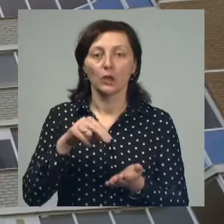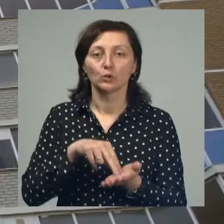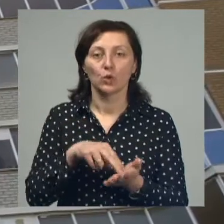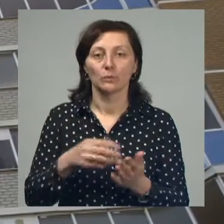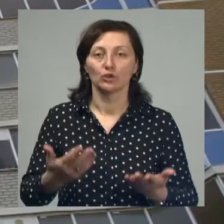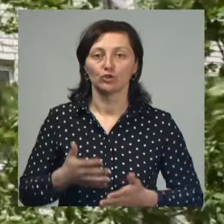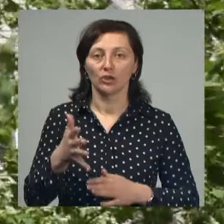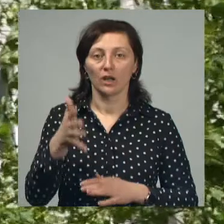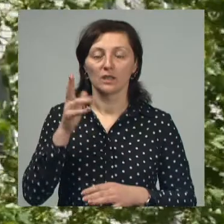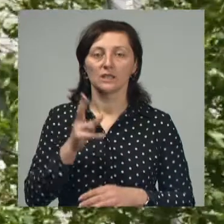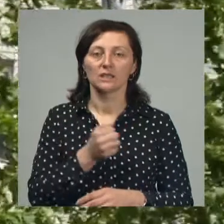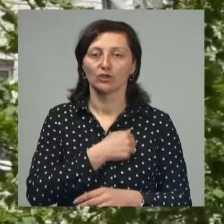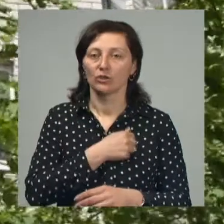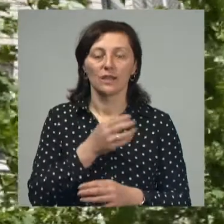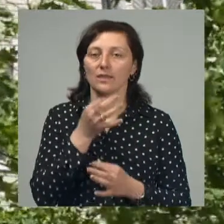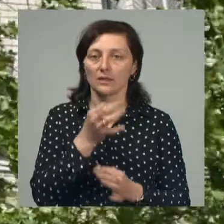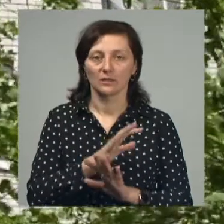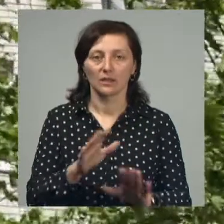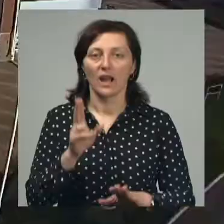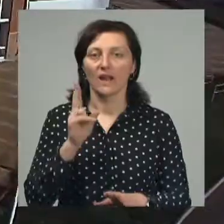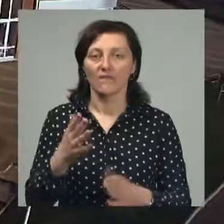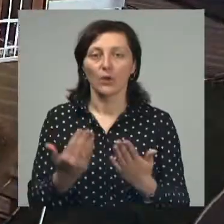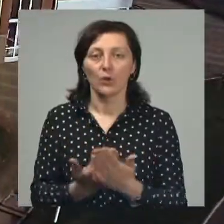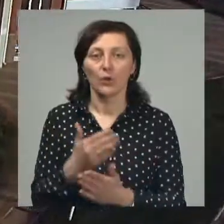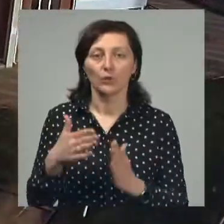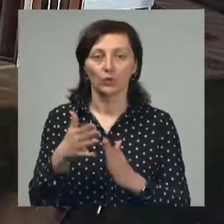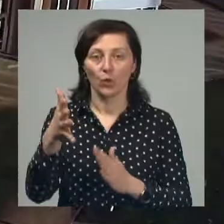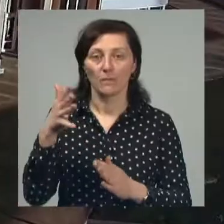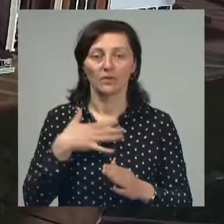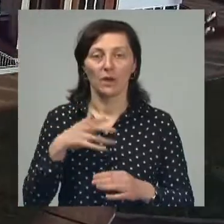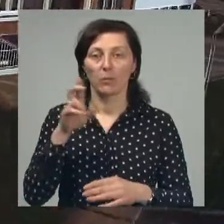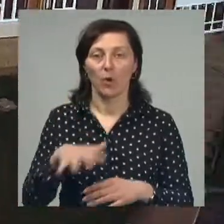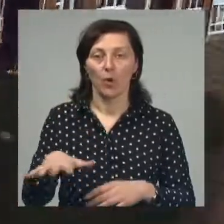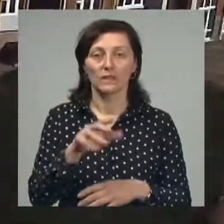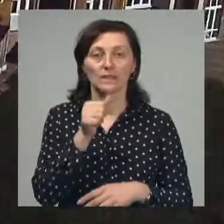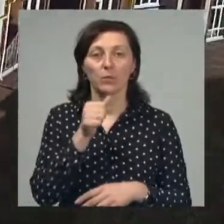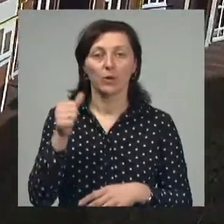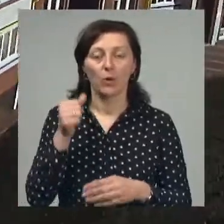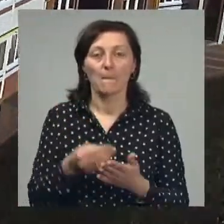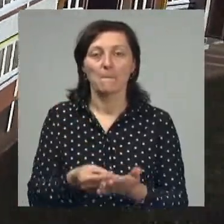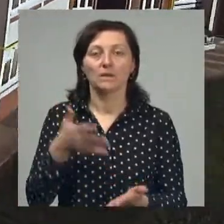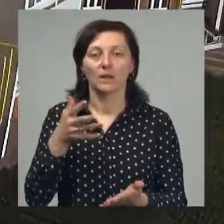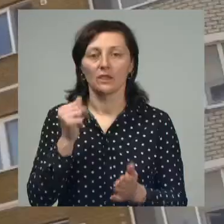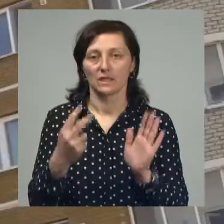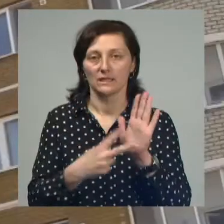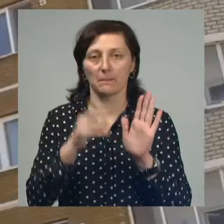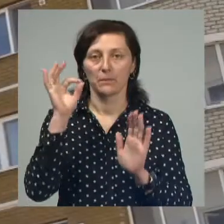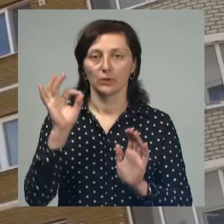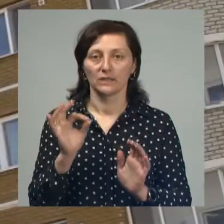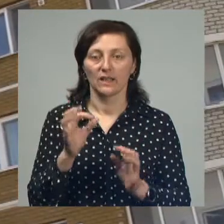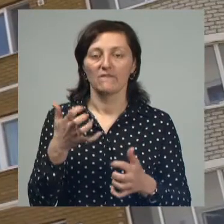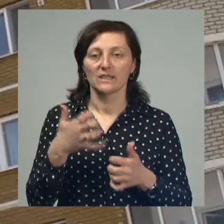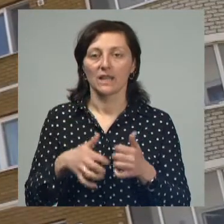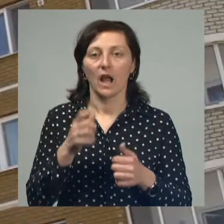такого к сожалению не скажешь квартир в новых домах в нашей области только за прошлый год подорожали на 7 процентов в среднем